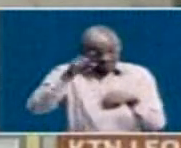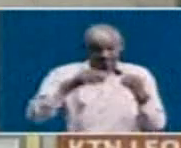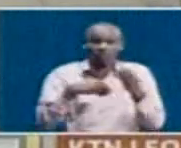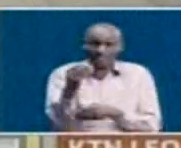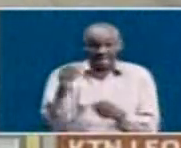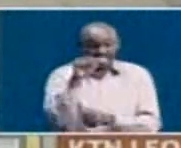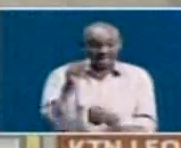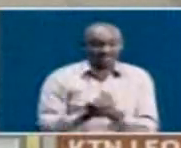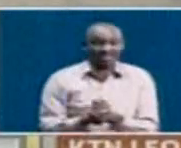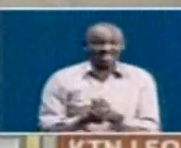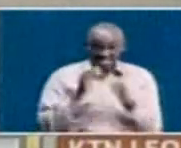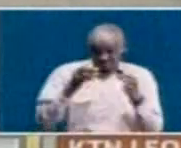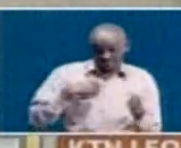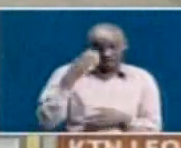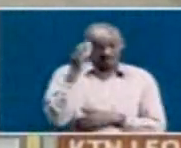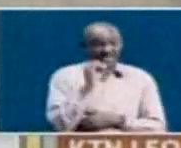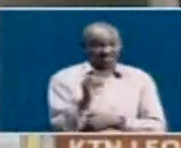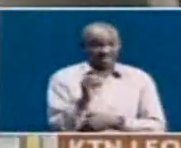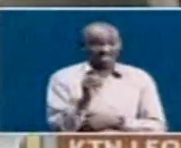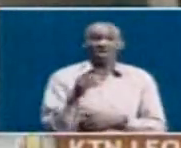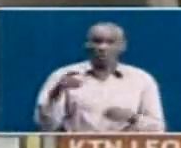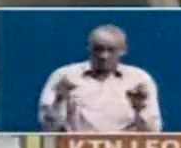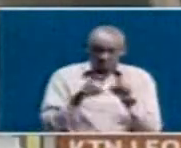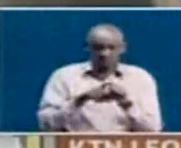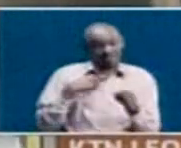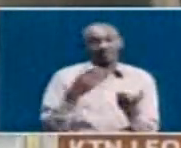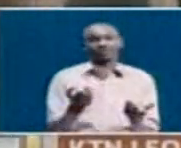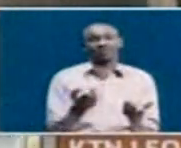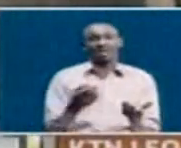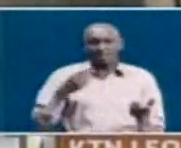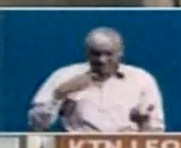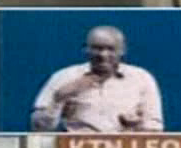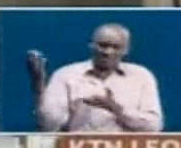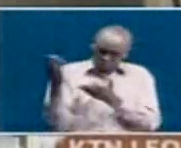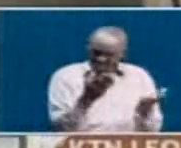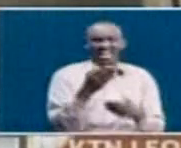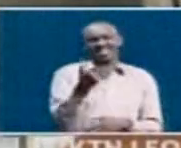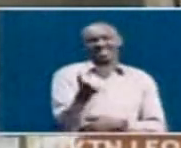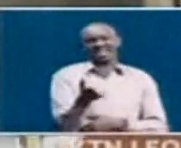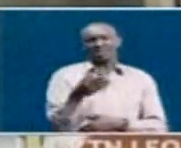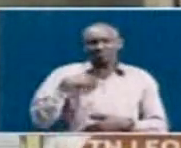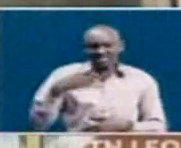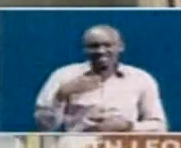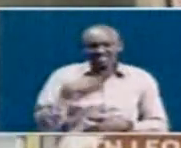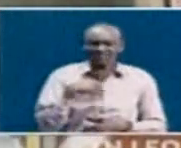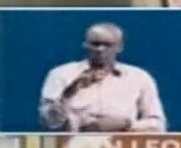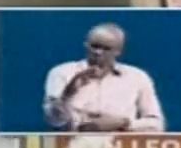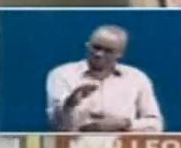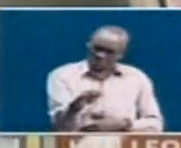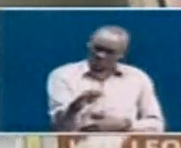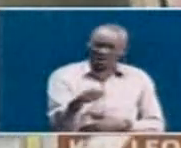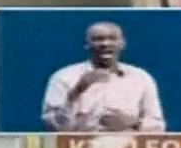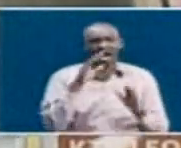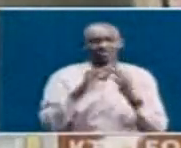ngari nikiwa mimi sijui. Hiyo pia ni wizi. Nilimleta pale. Na kwanza yeye anatoshana na ile meza iko pale